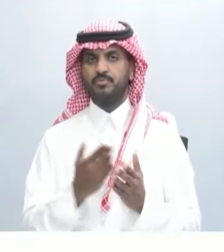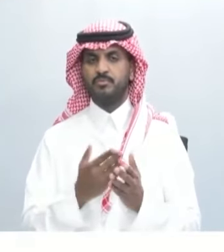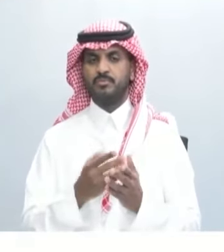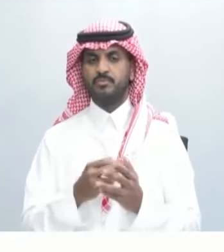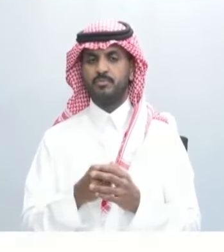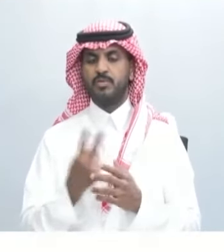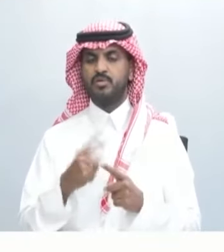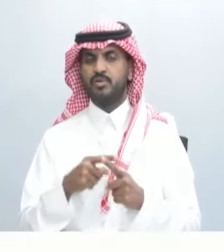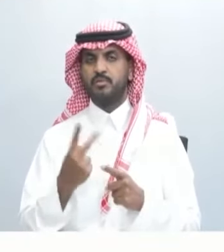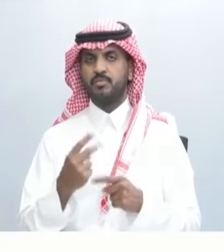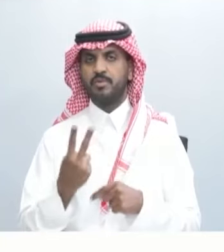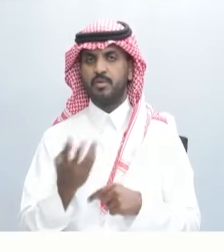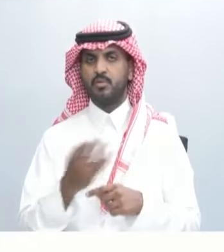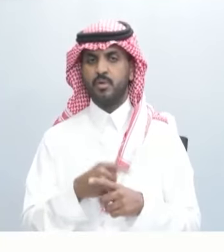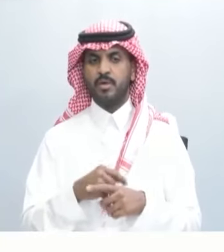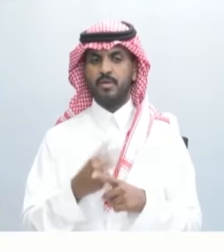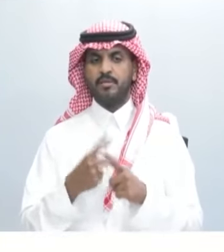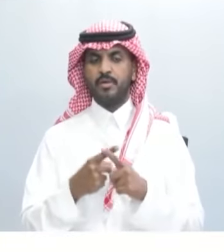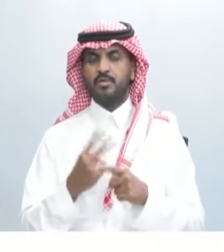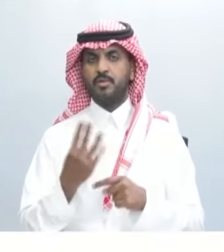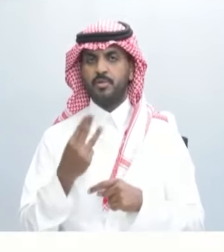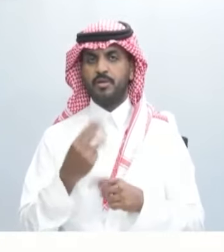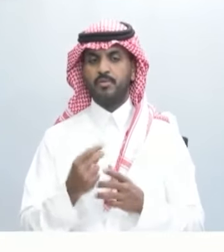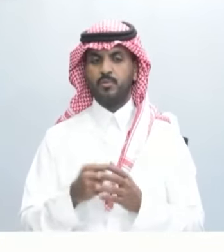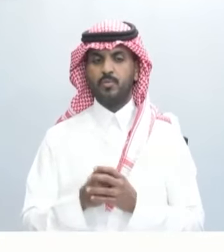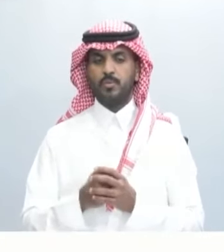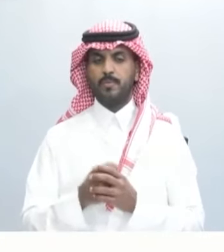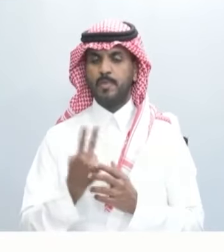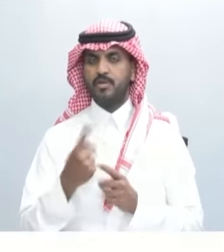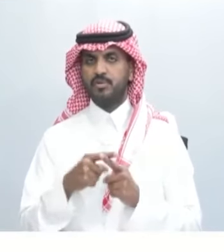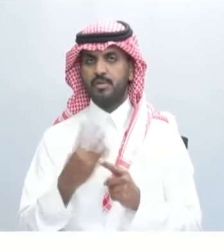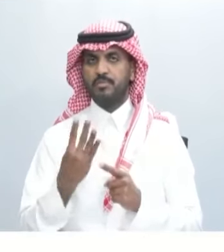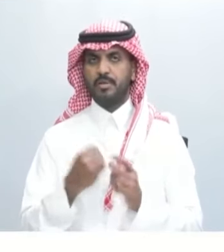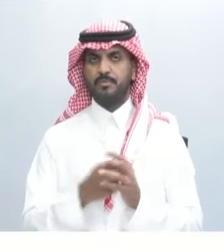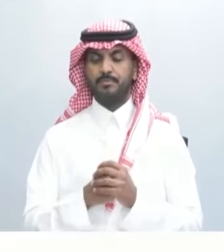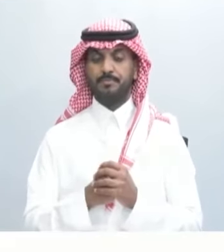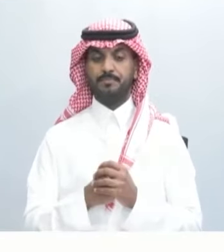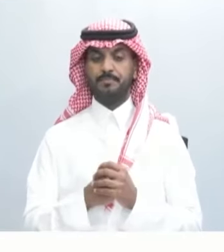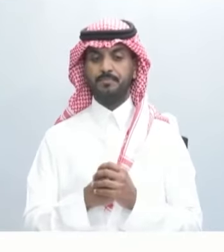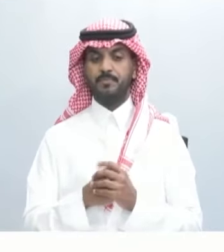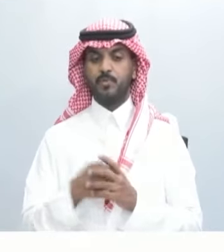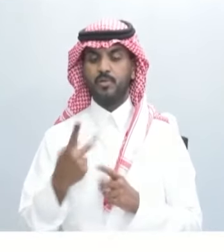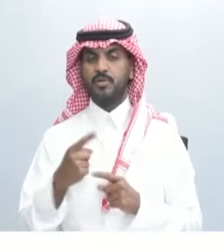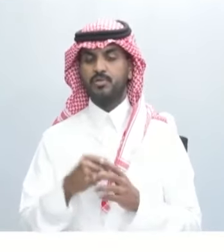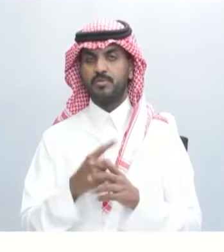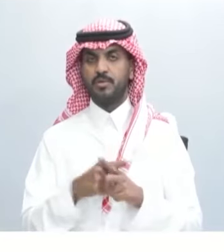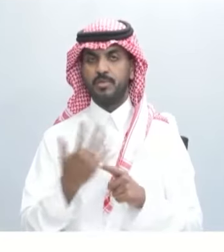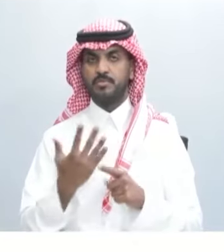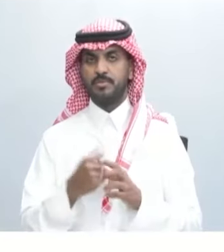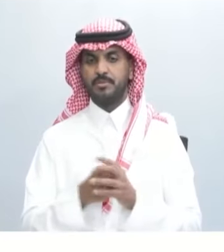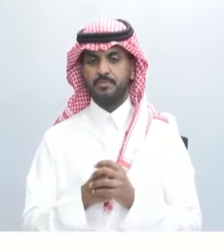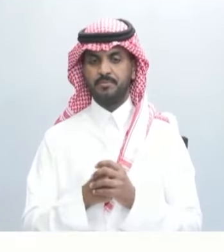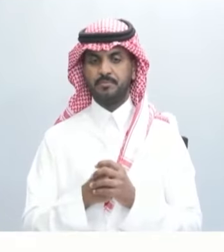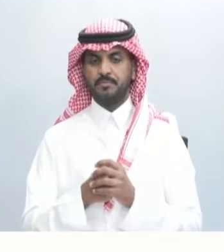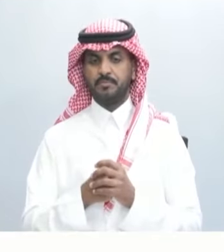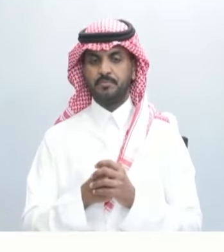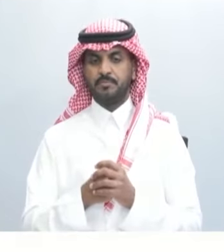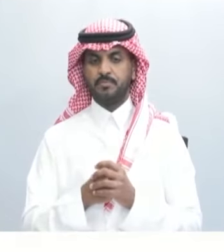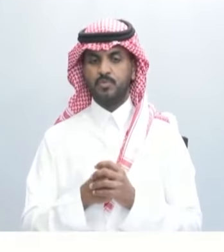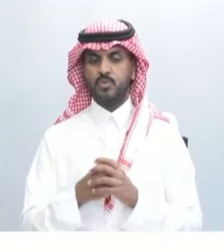12 مضروبه في اثنان 12 مضروبه في ثلاثه 12 مضروبه في اربعه ومن ثم 12 في خمسه